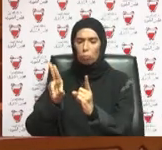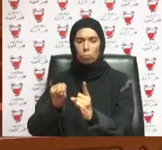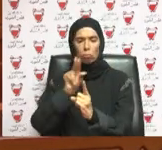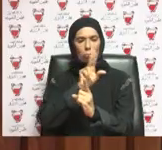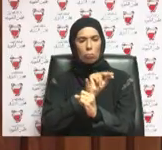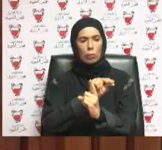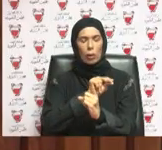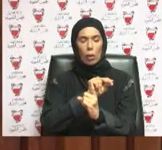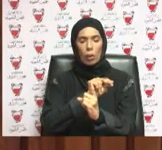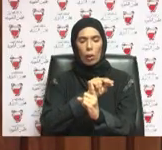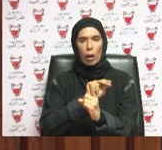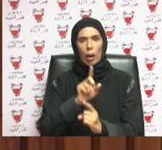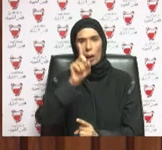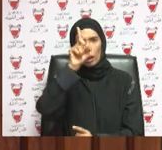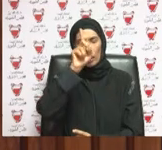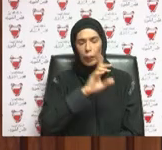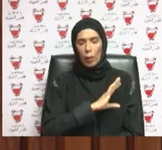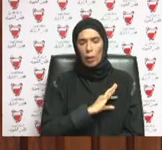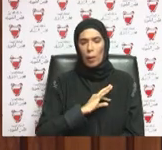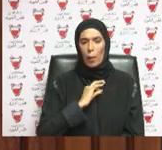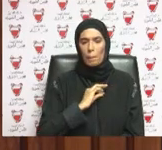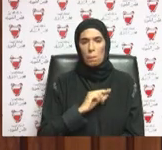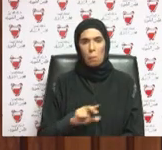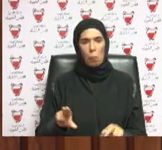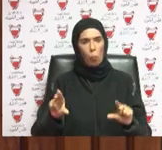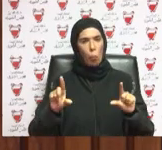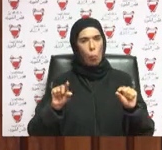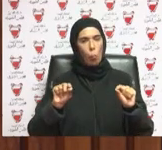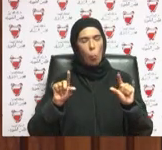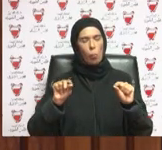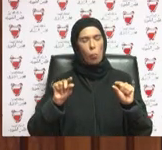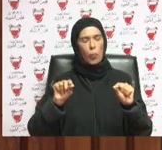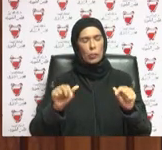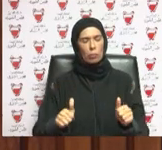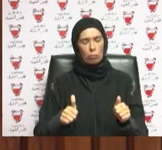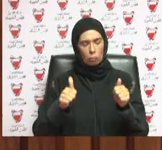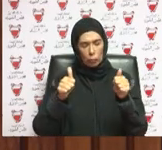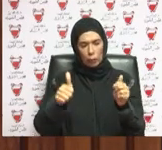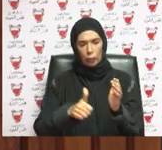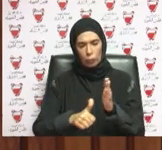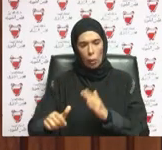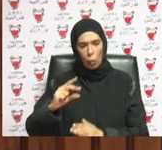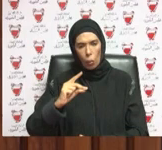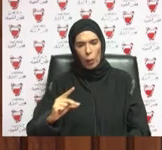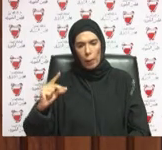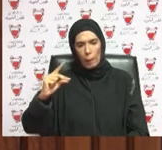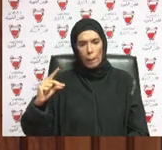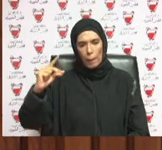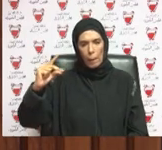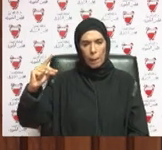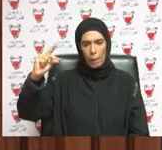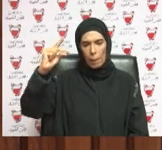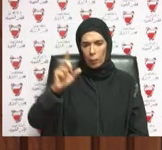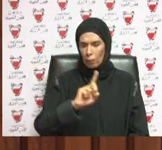وسموه رحمه الله متميزاً في القيادة المسؤولة والطموحة التي لا